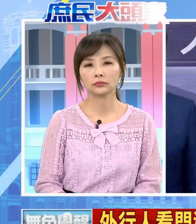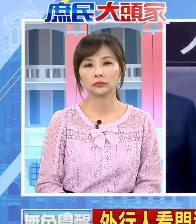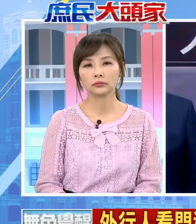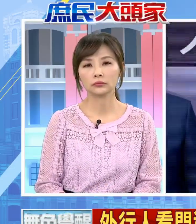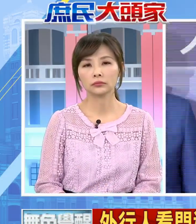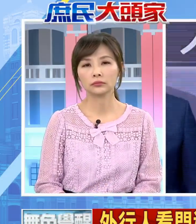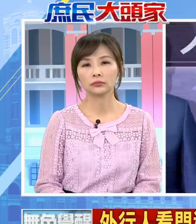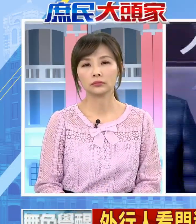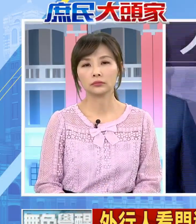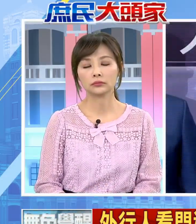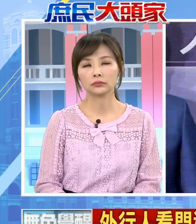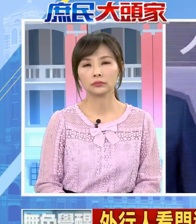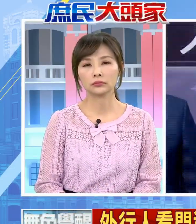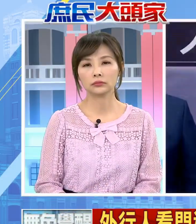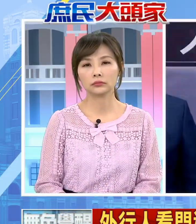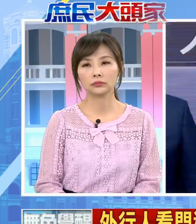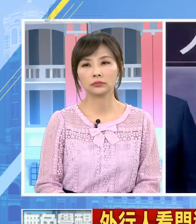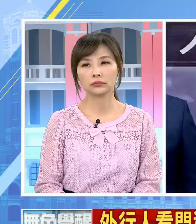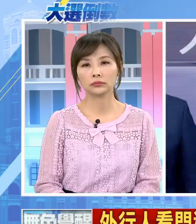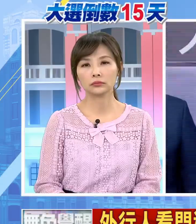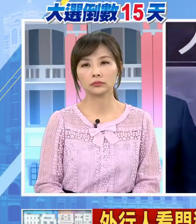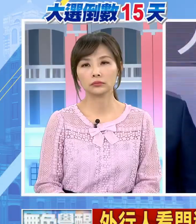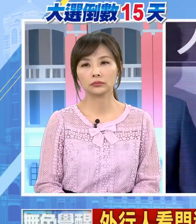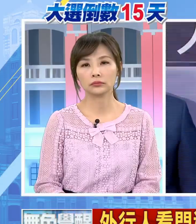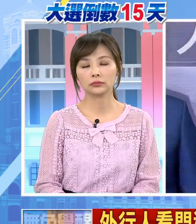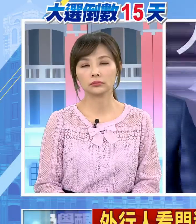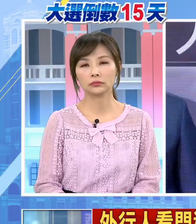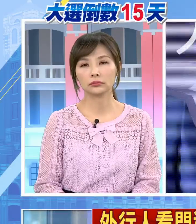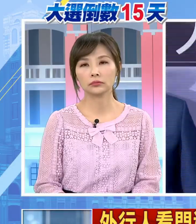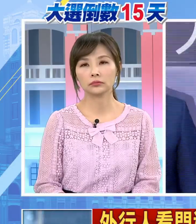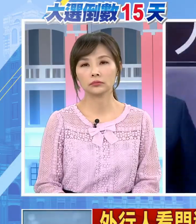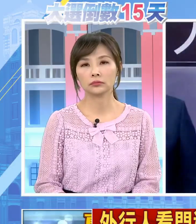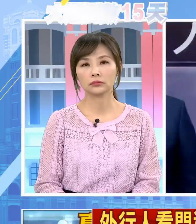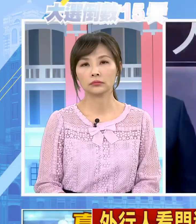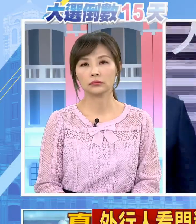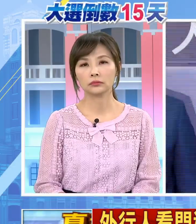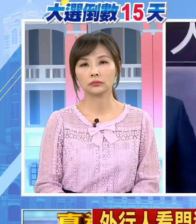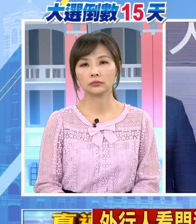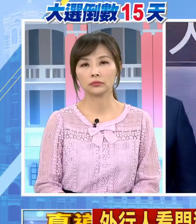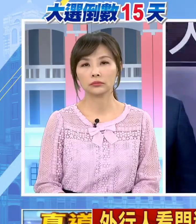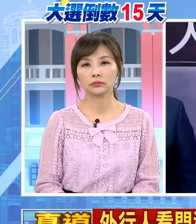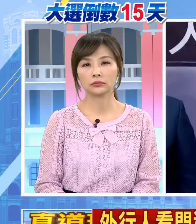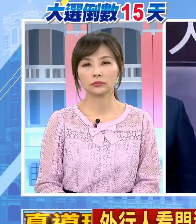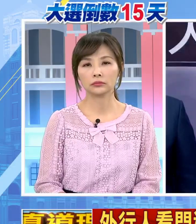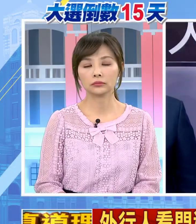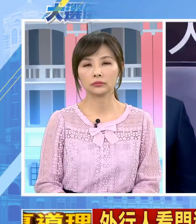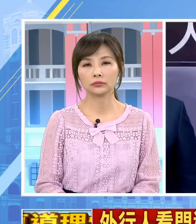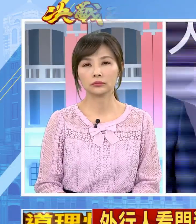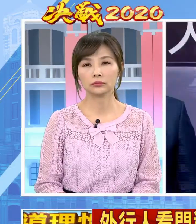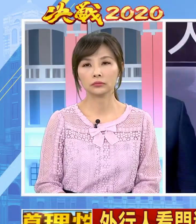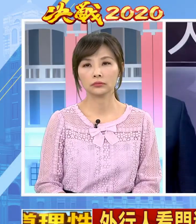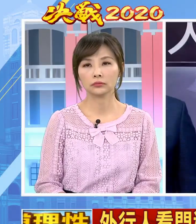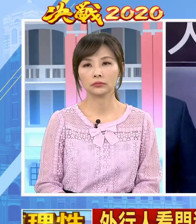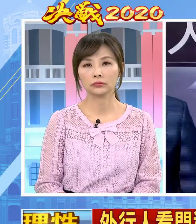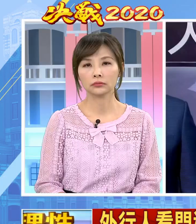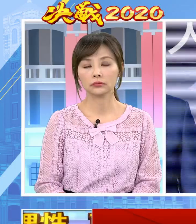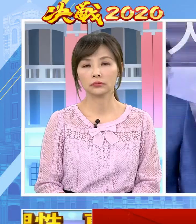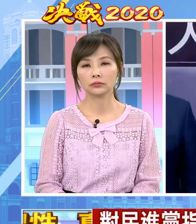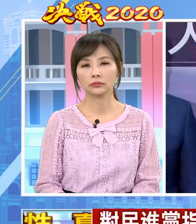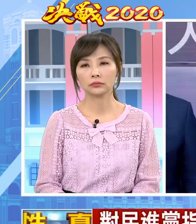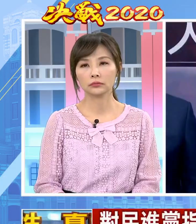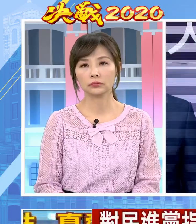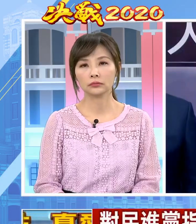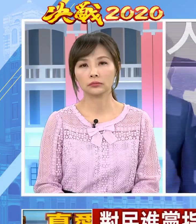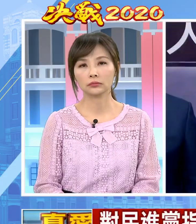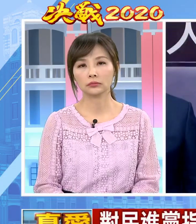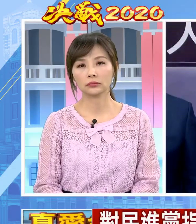力量啊，这就为什么说我们反渗透法啊是很必要的，而且我们也希望能够尽早结